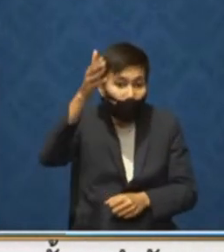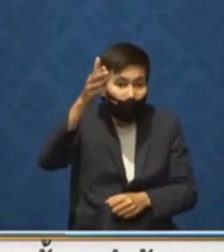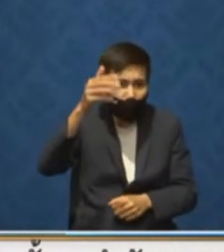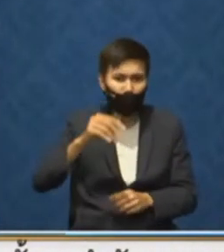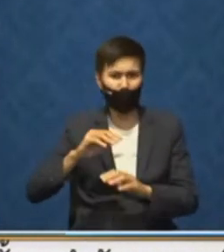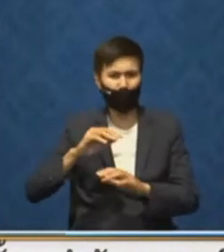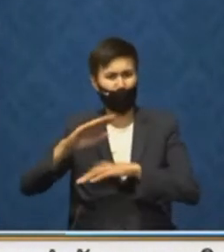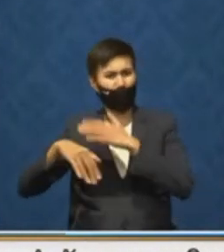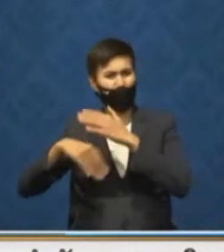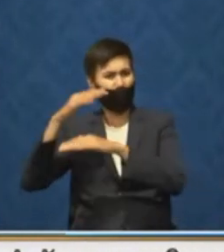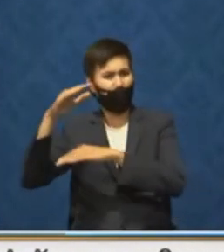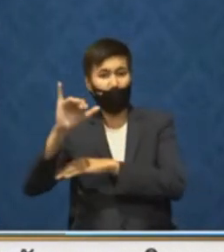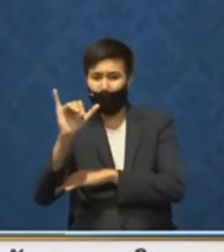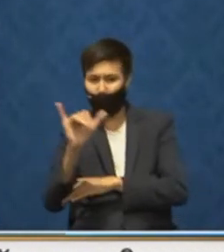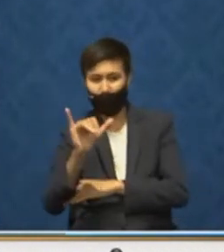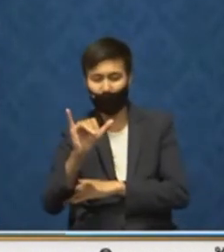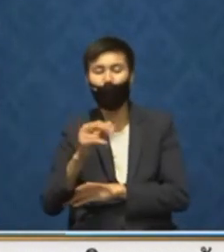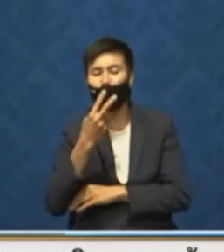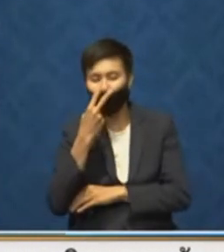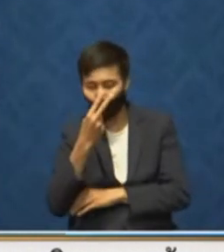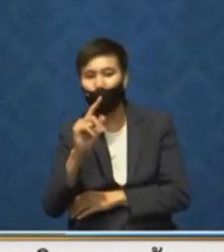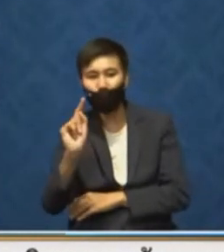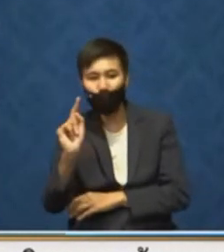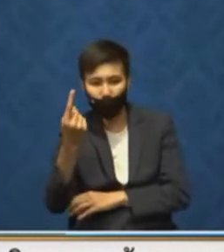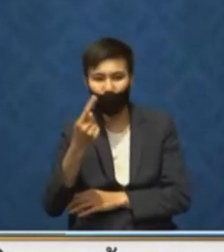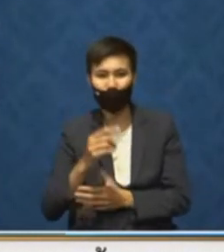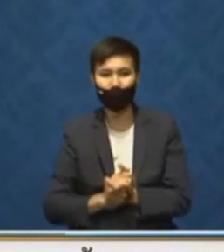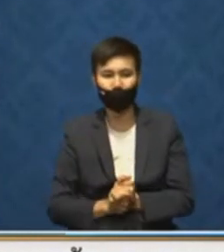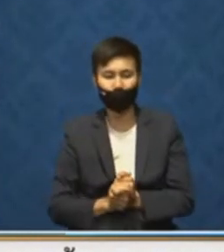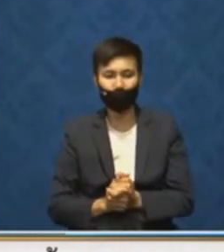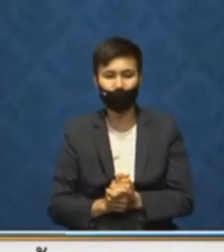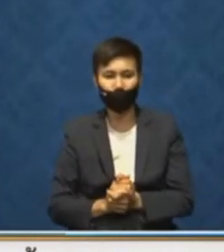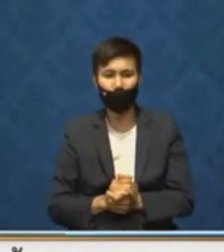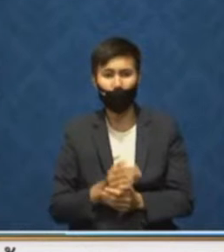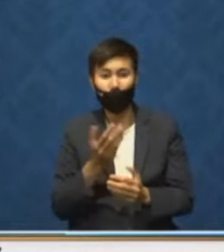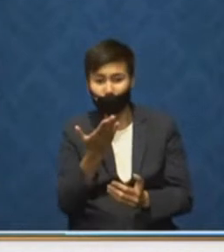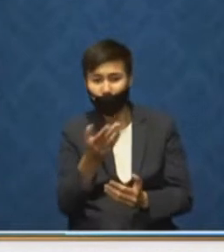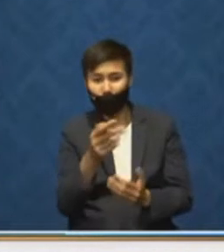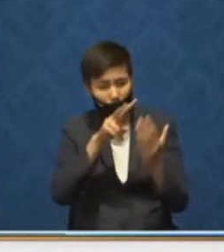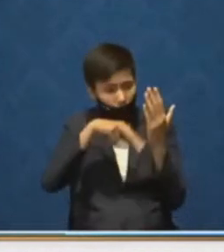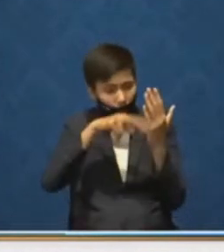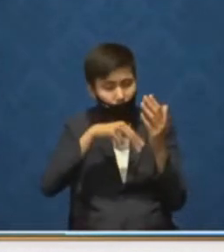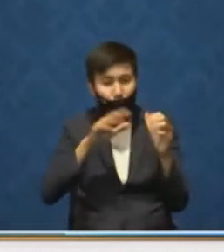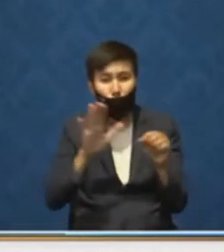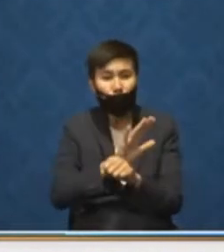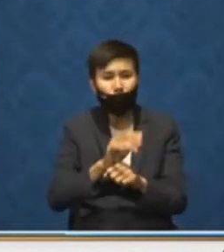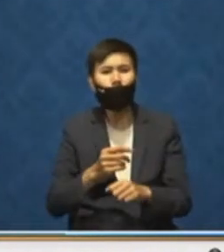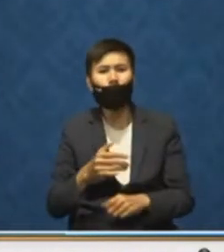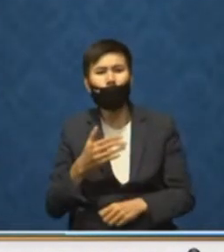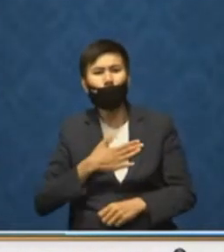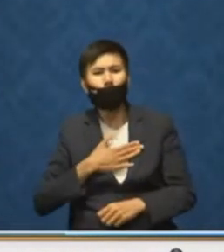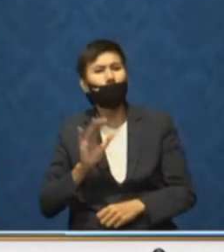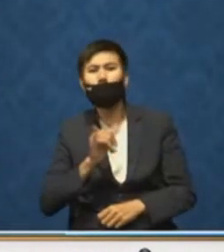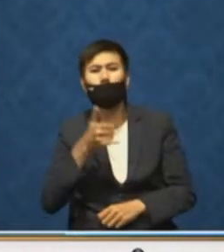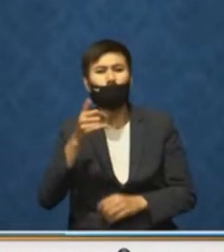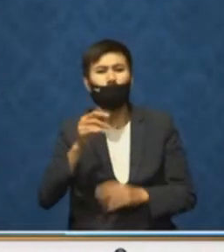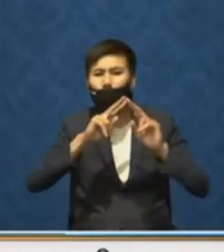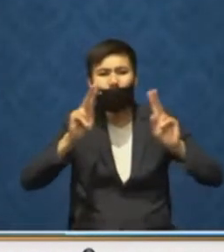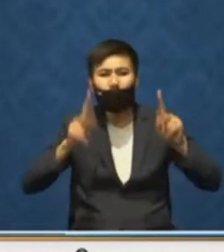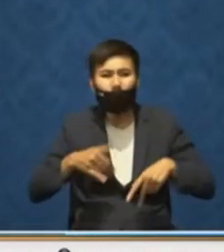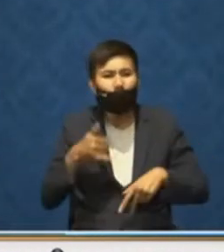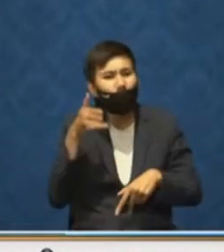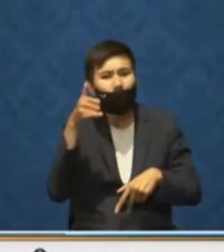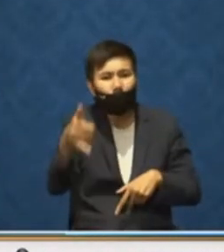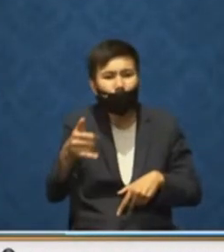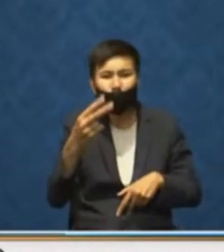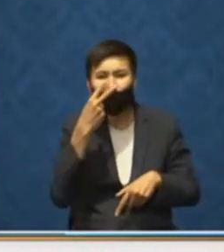นะครับเข้าไปดูก็แล้วกันนะท่านอันไม่พบหรือเปล่าหรือถ้าไม่เคยเห็นไม่เคยไปดู